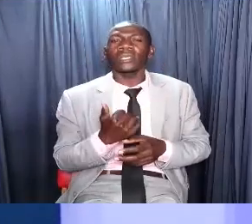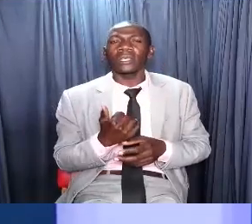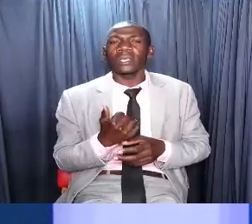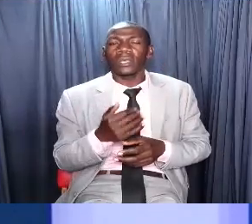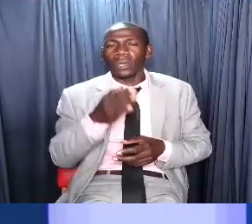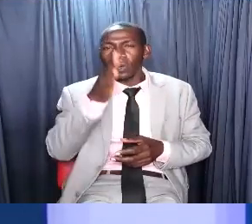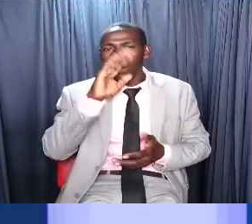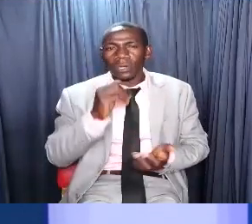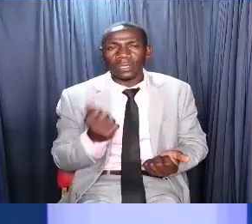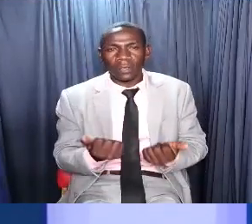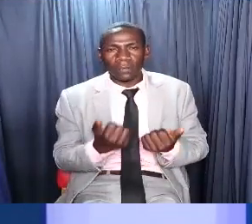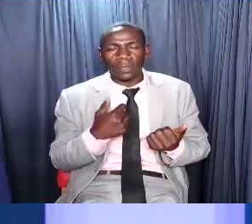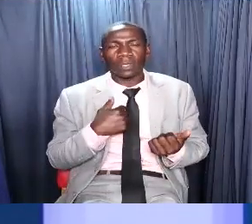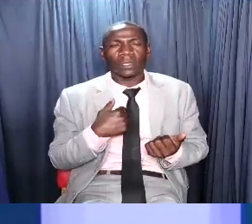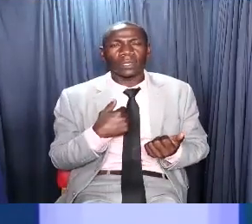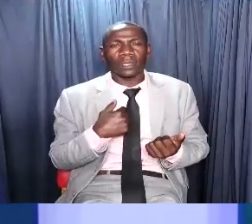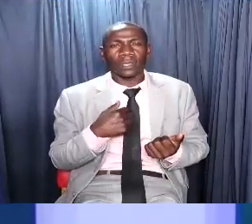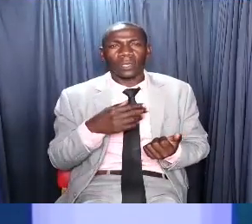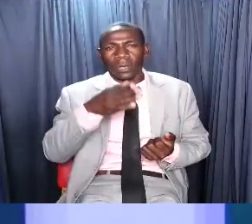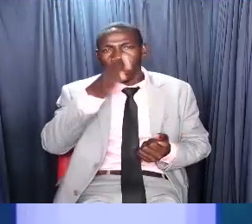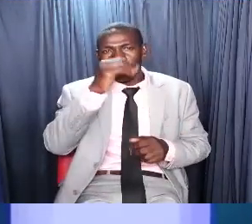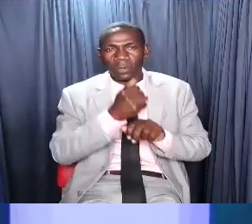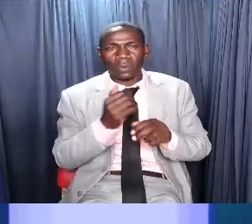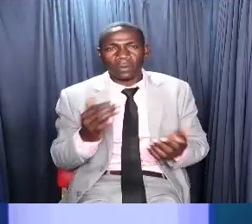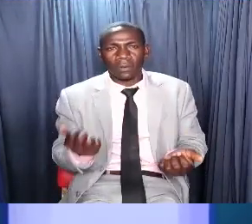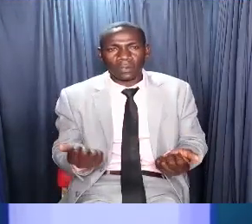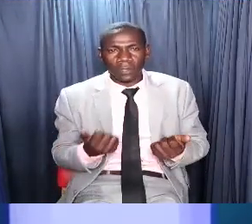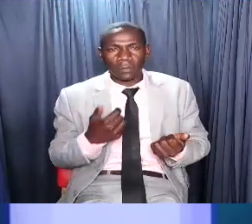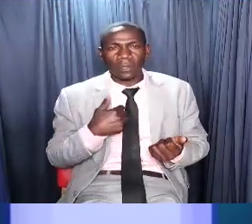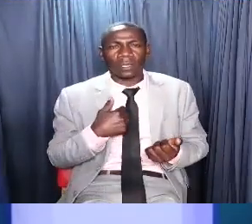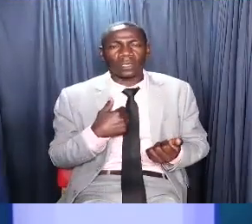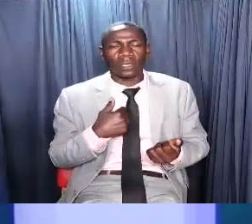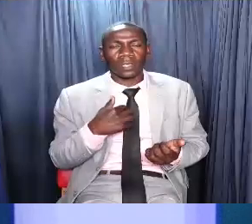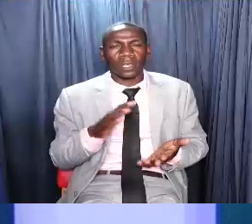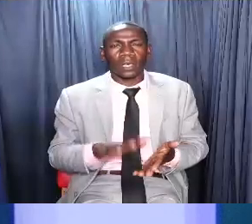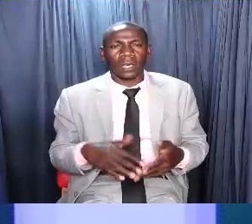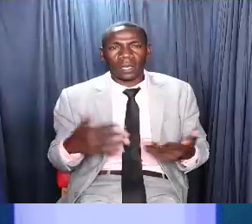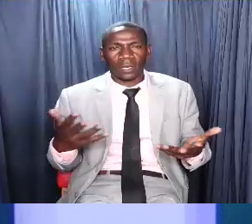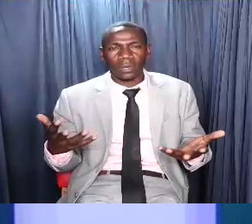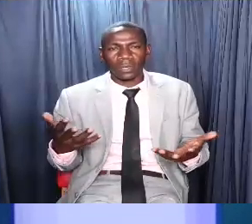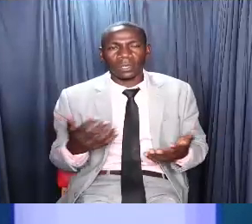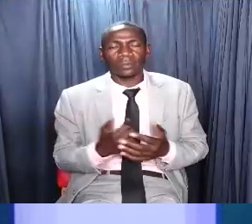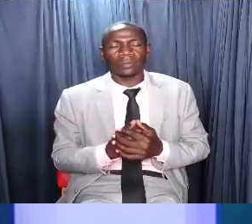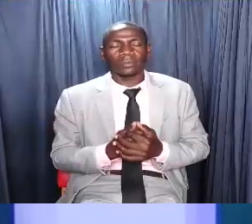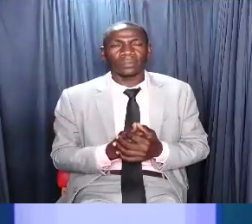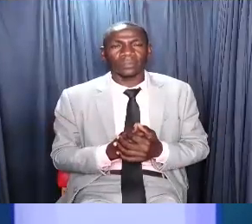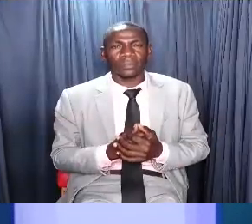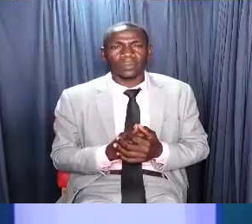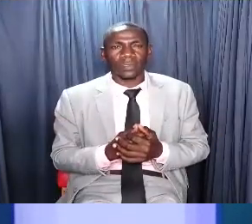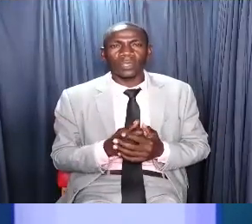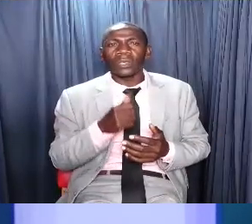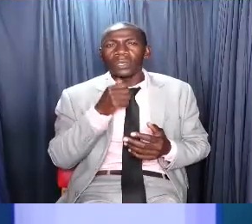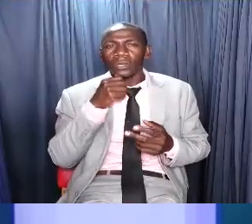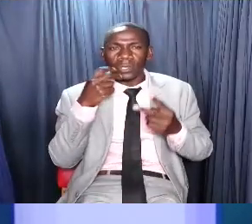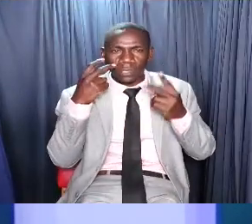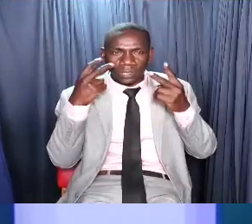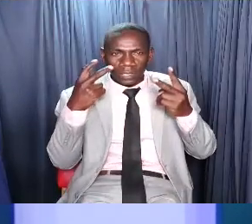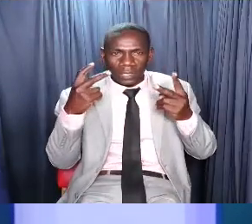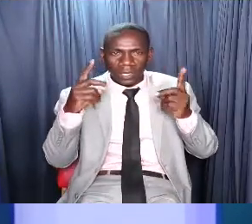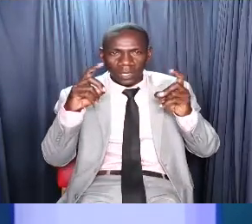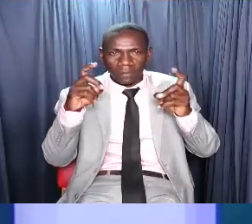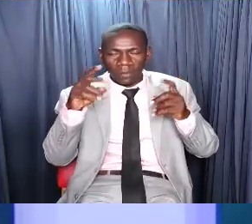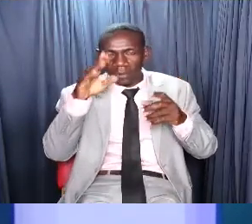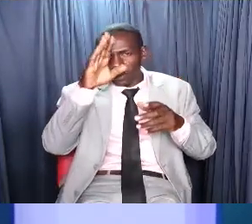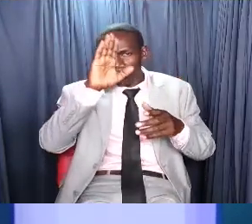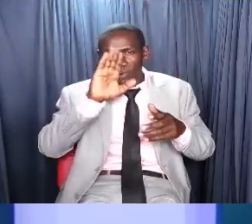Mungu niokoe. God save me. Mungu angwalishi niokoe. God of the founder save me. Hallelujah. Hallelujah. Hata huoni dhambi unaambia Mungu nisamehe